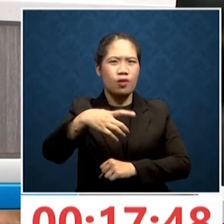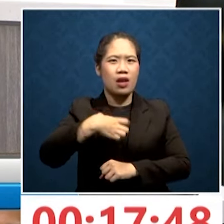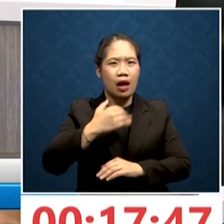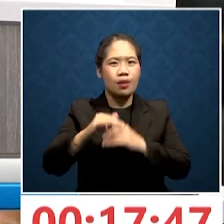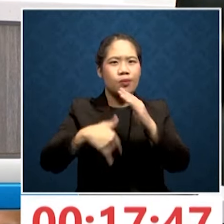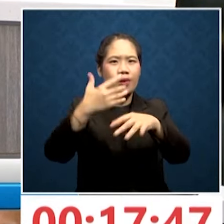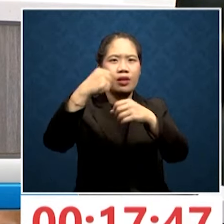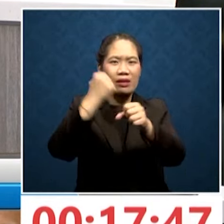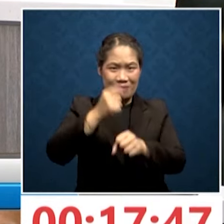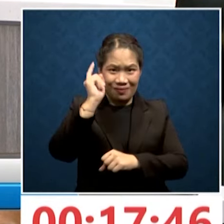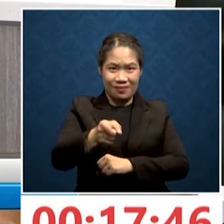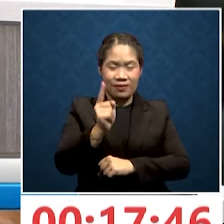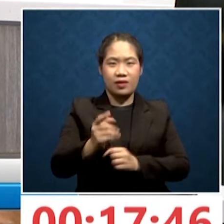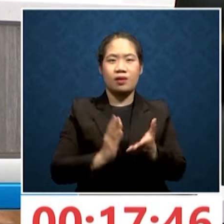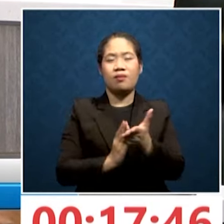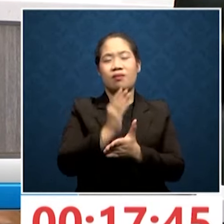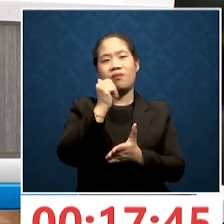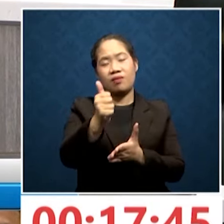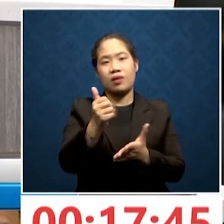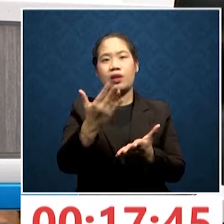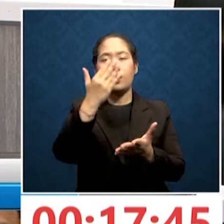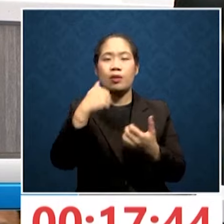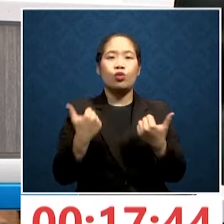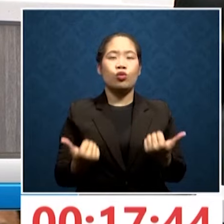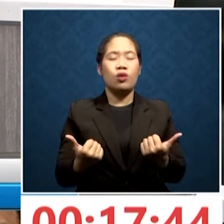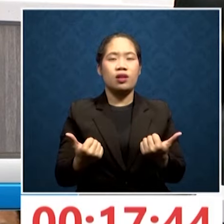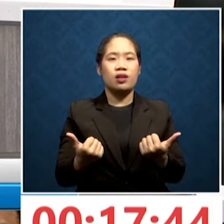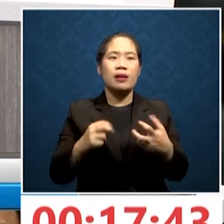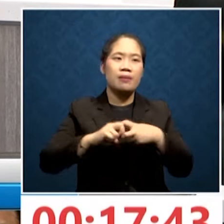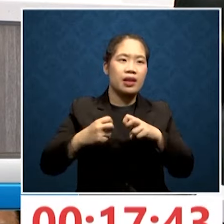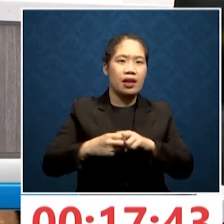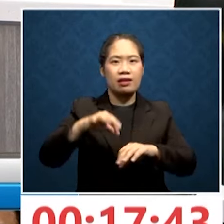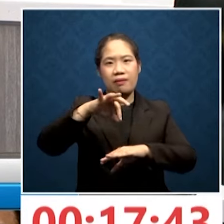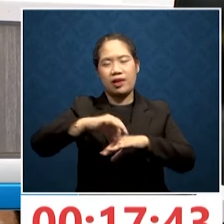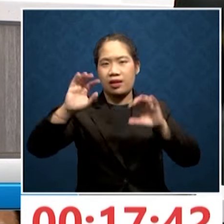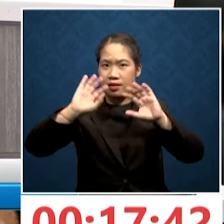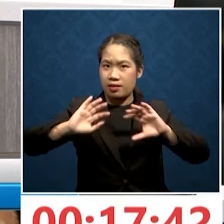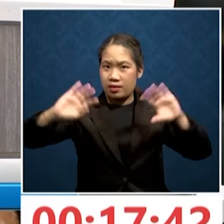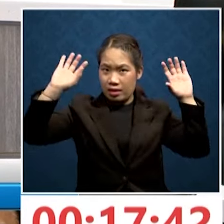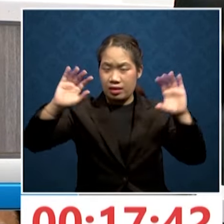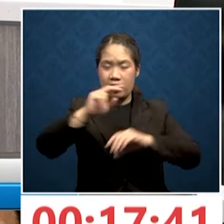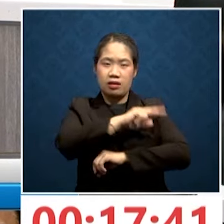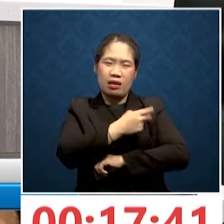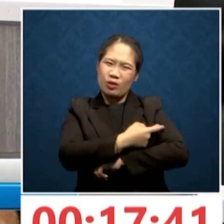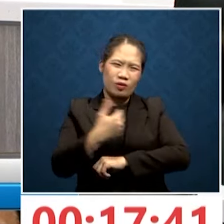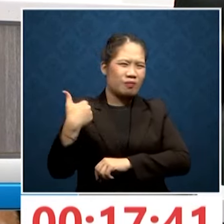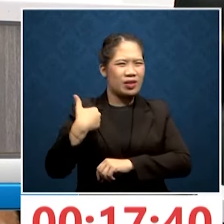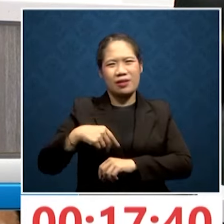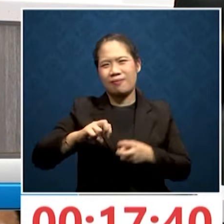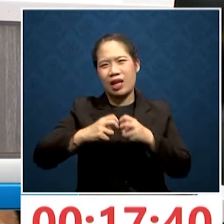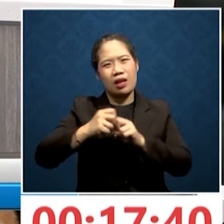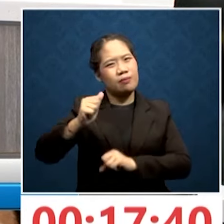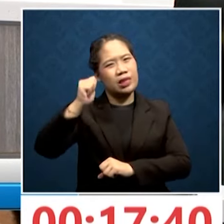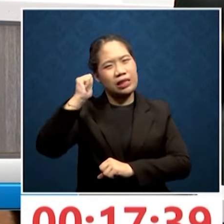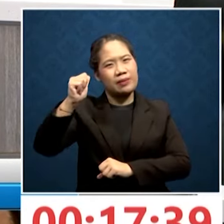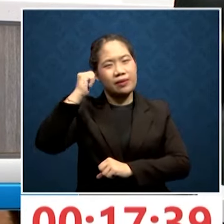ให้ได้เพราะปัจจุบันนี้ความขาดแคลนข้าราชการสาสุขนั้นก็ยังคงเป็นเรื่องเดิมๆครับท่านประธ